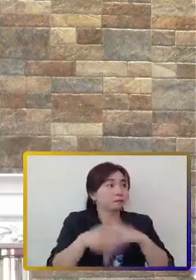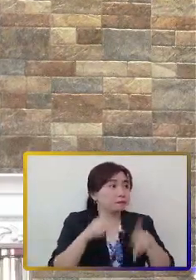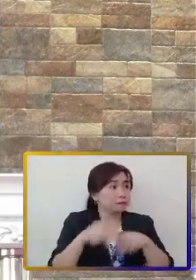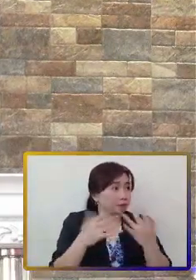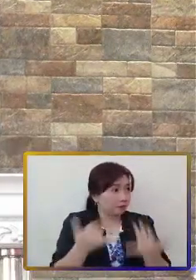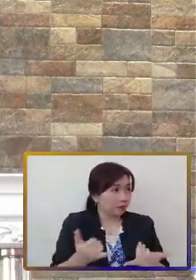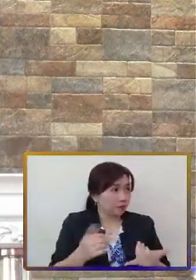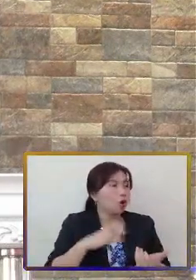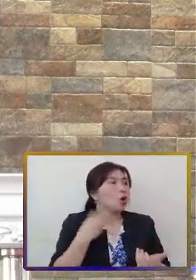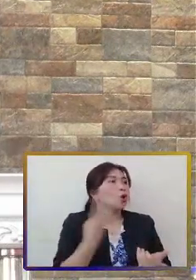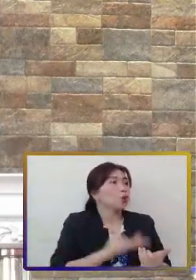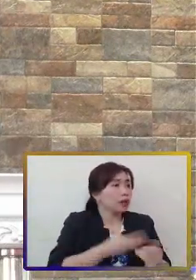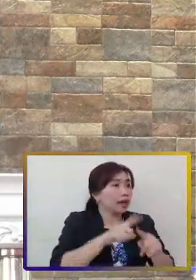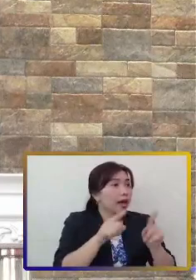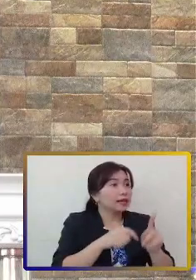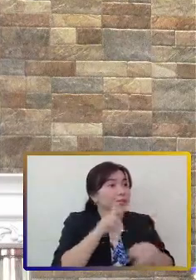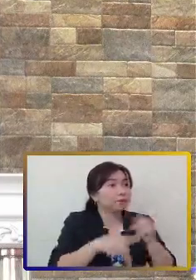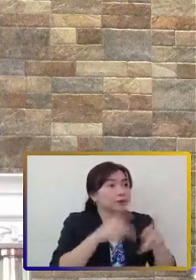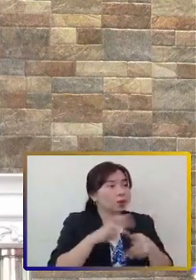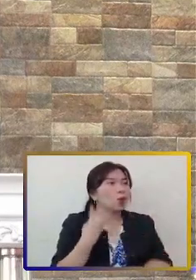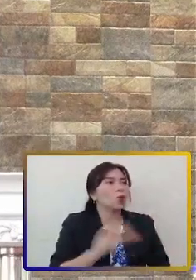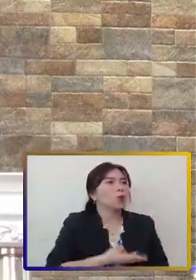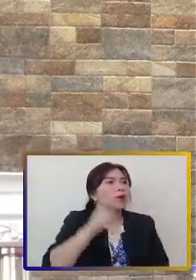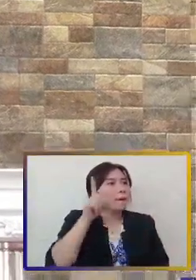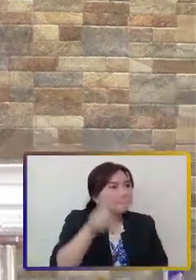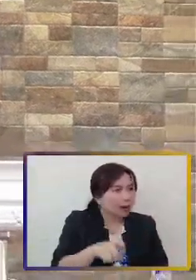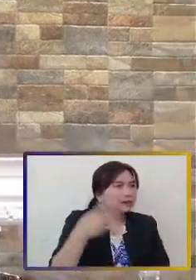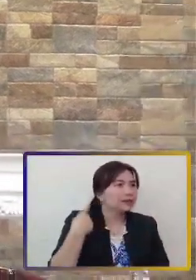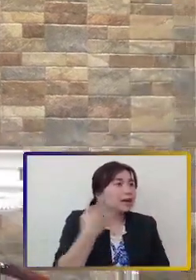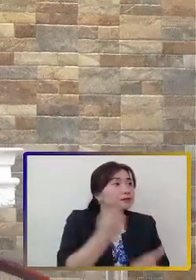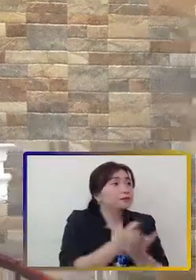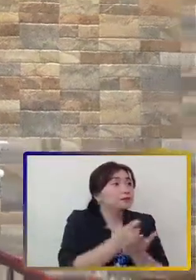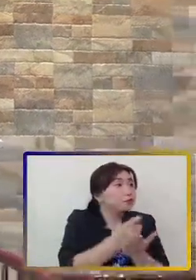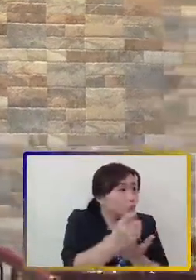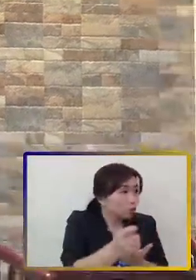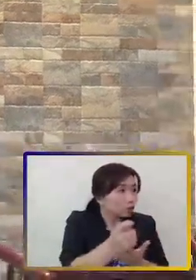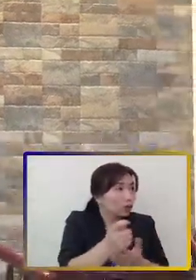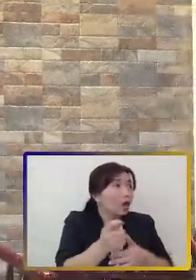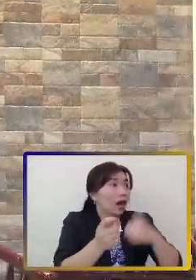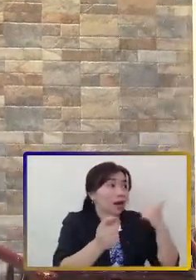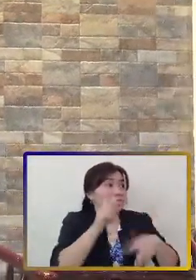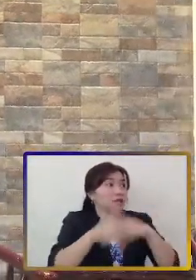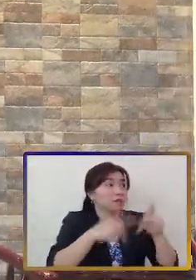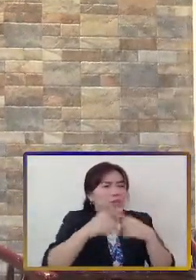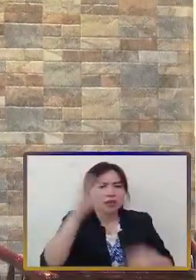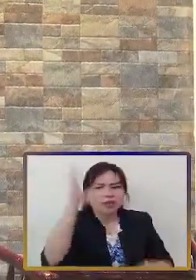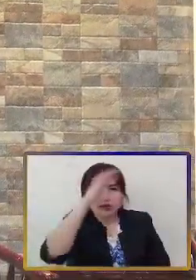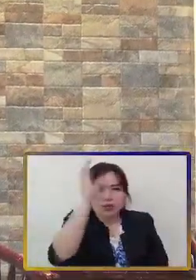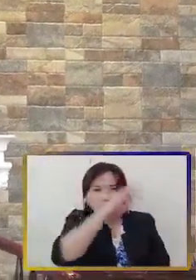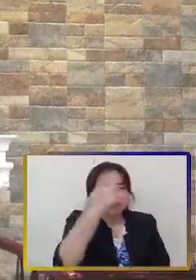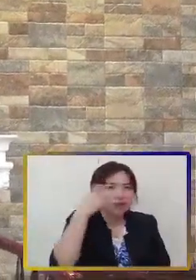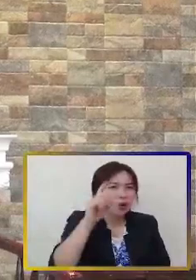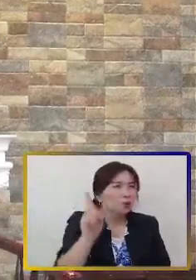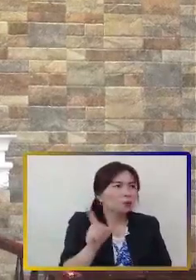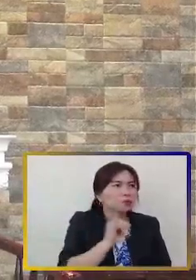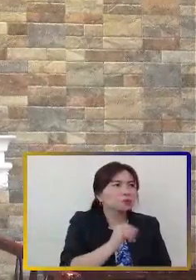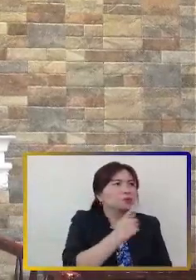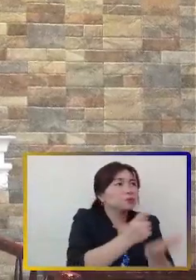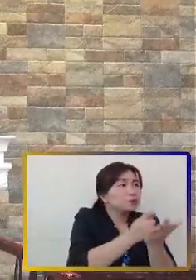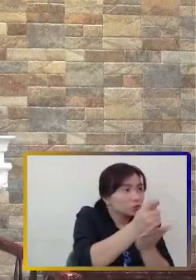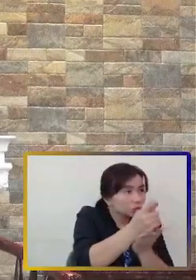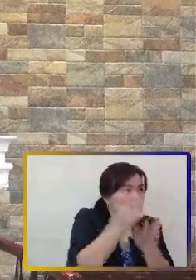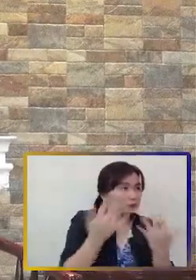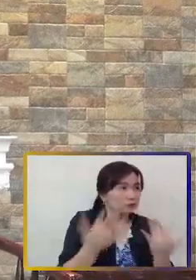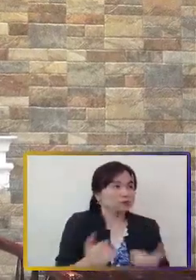as people we are inate ang tao talagang Naghahanap na ng katan Hinahanap nila yung